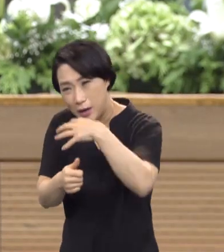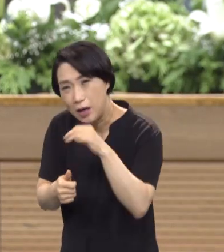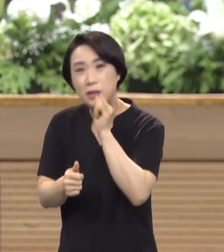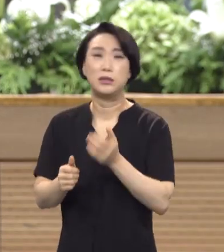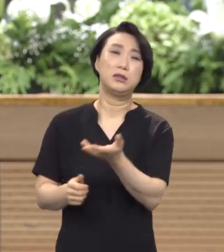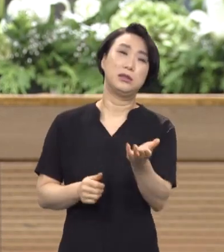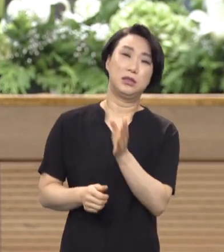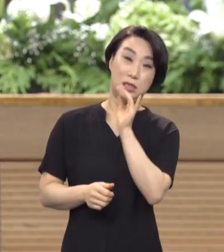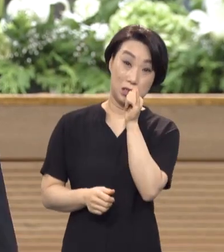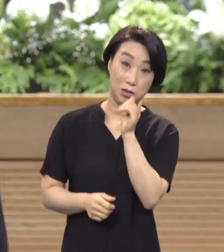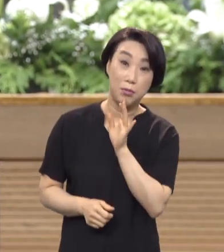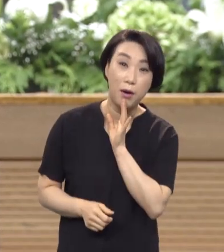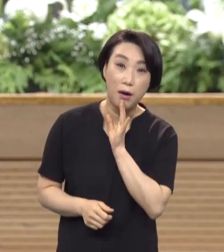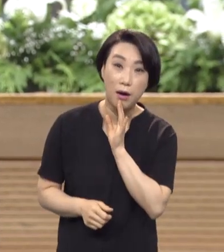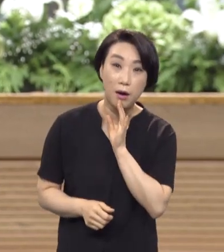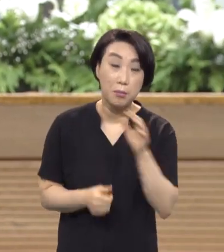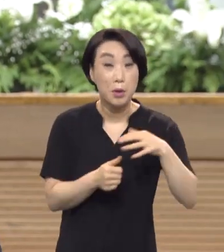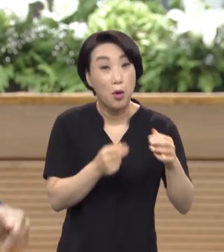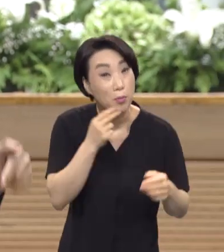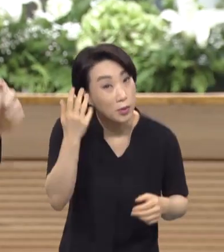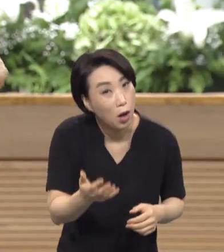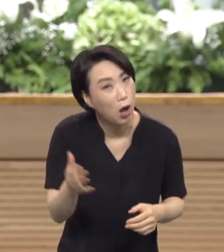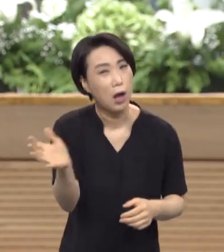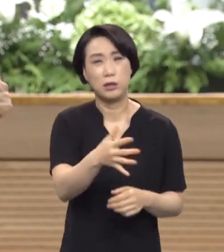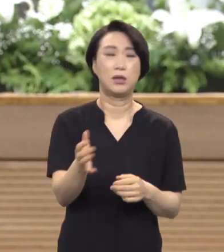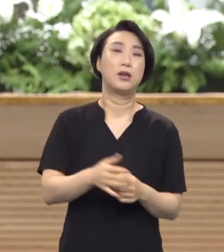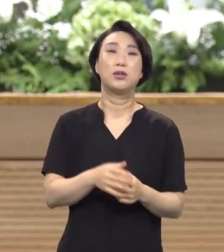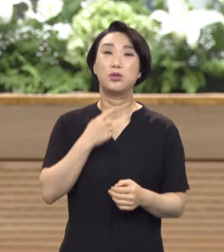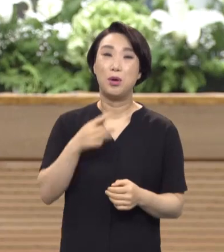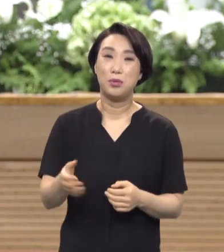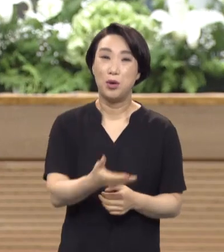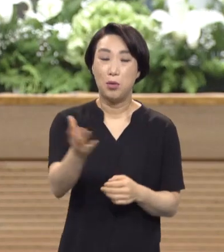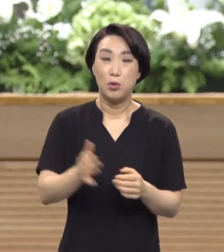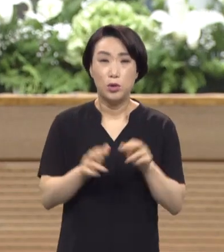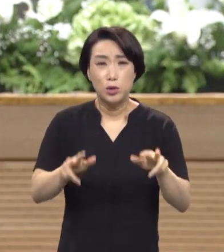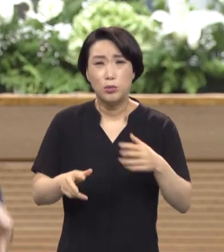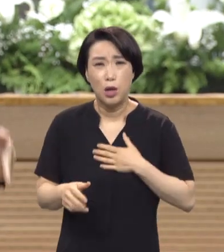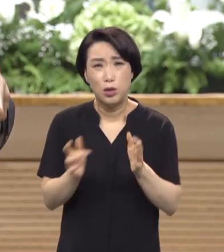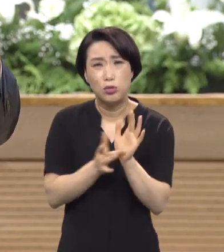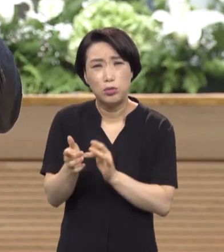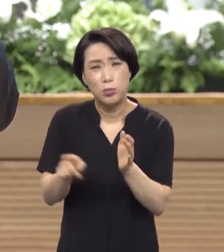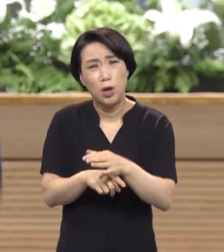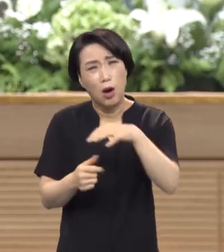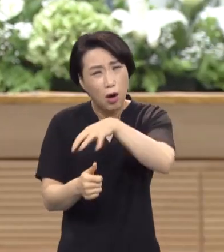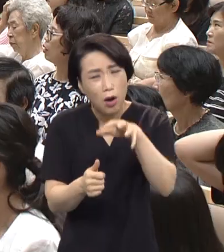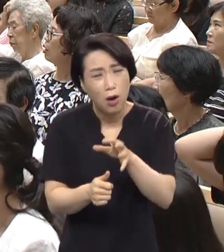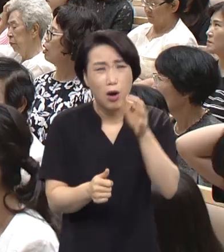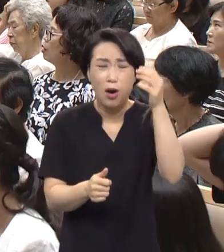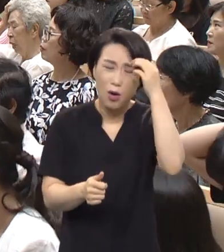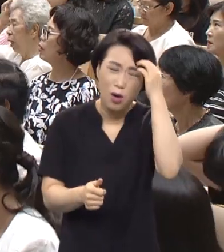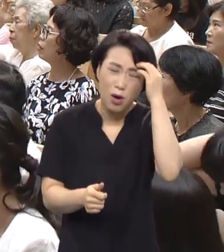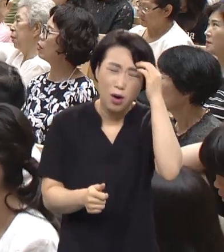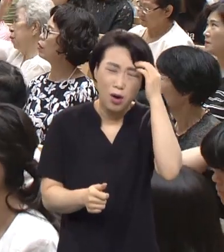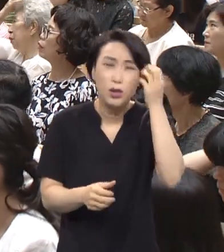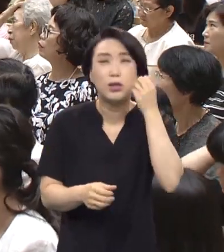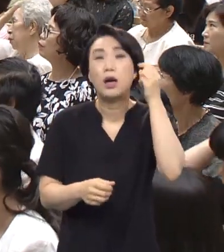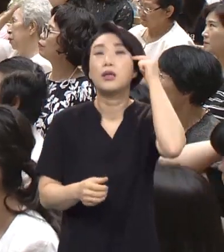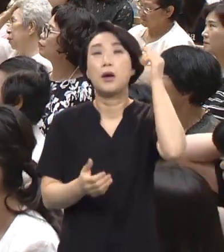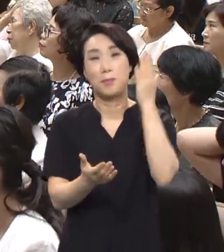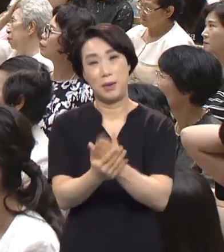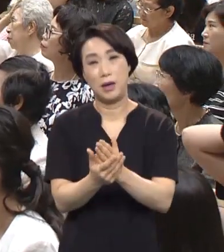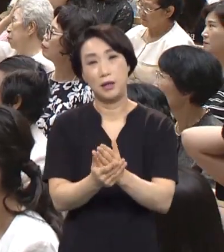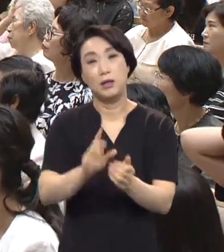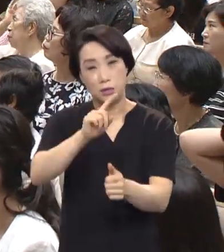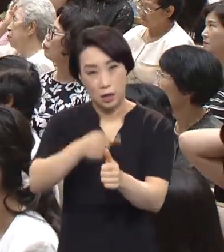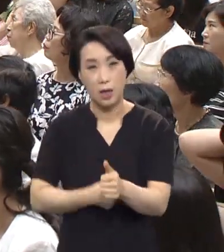있었던가? 없었어요. 핍박을 여러분 이상하게 보지 말고 다 당연하게 봐야 합니다, 세상에서.